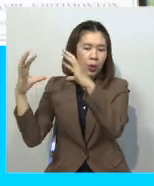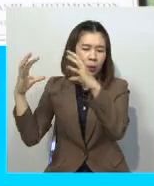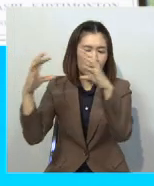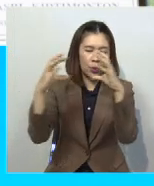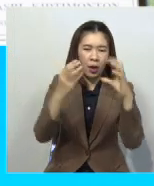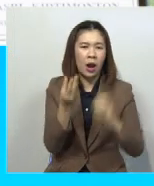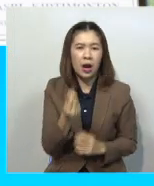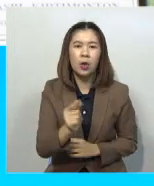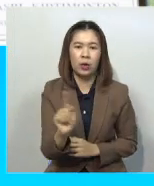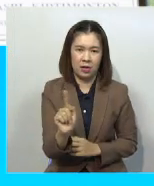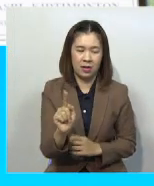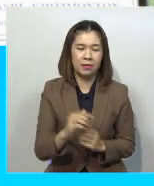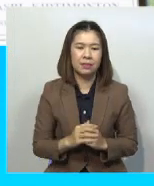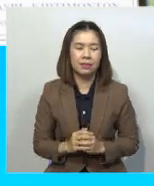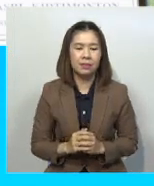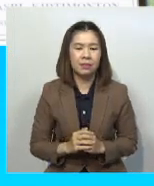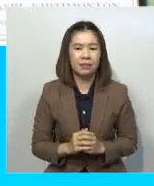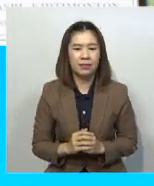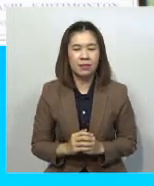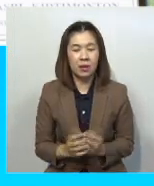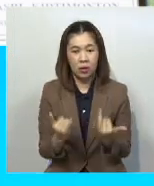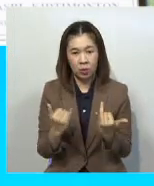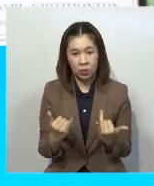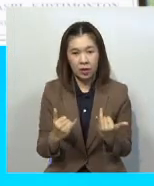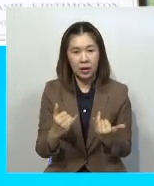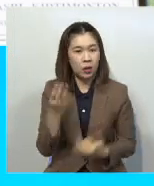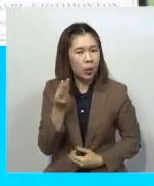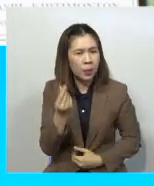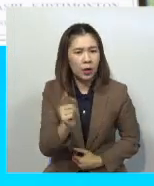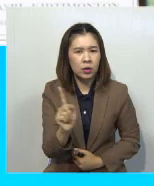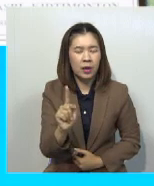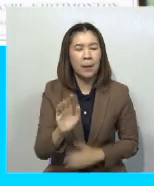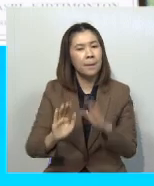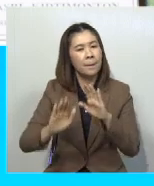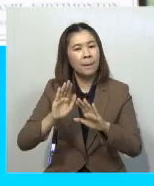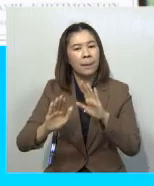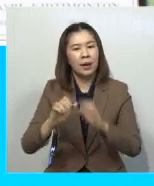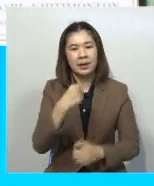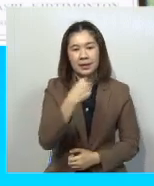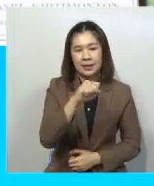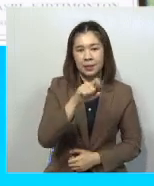ซึ่งวันนี้เนี่ยความเร็วของลมเนี่ยก็อยู่ประมาณอยู่ที่